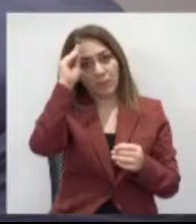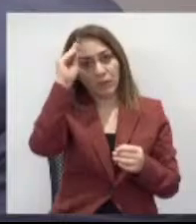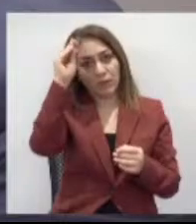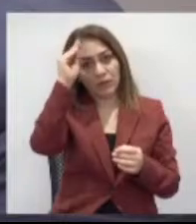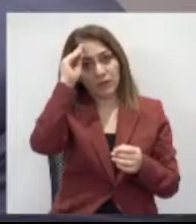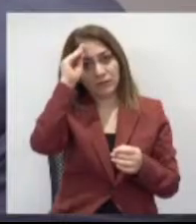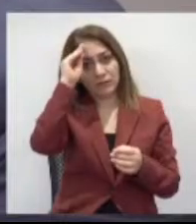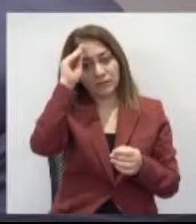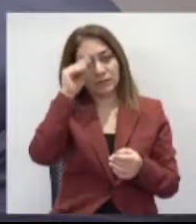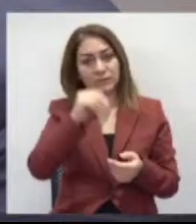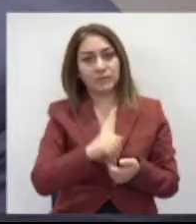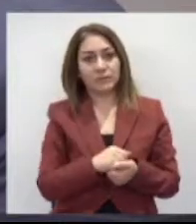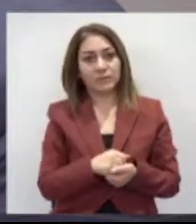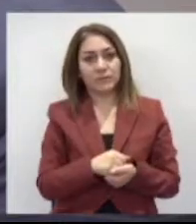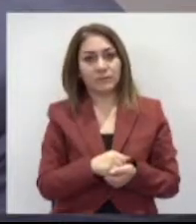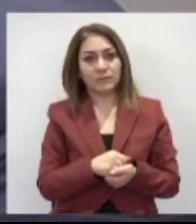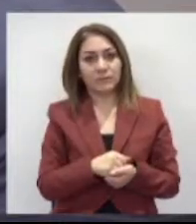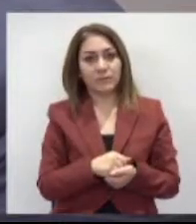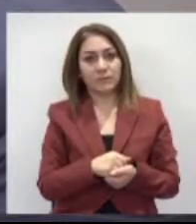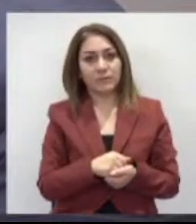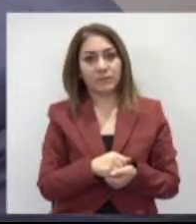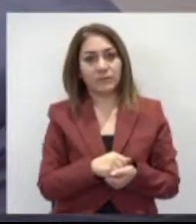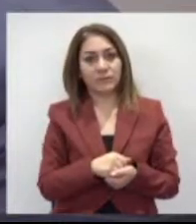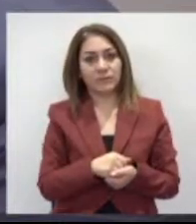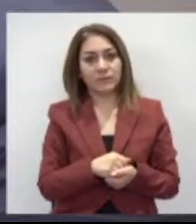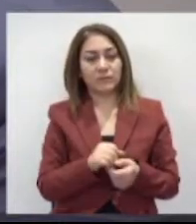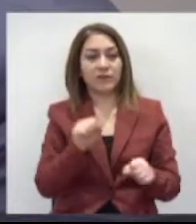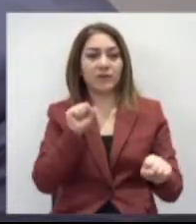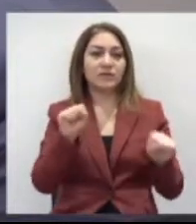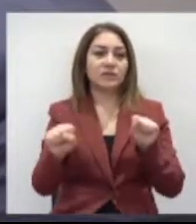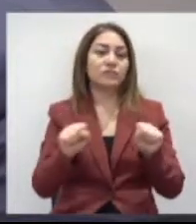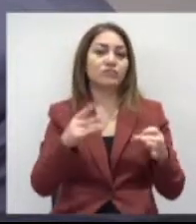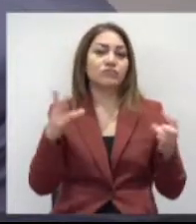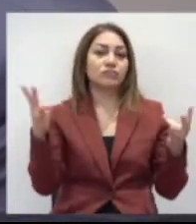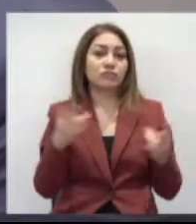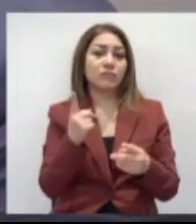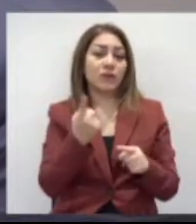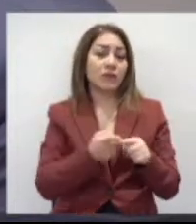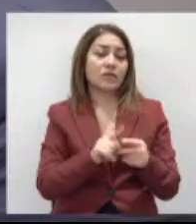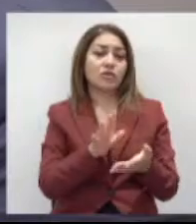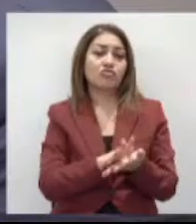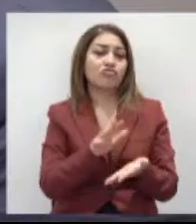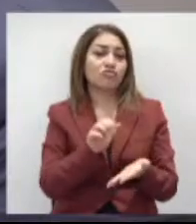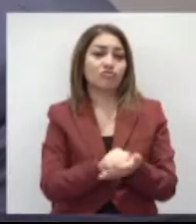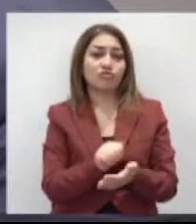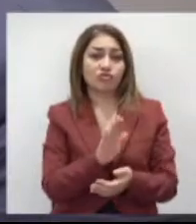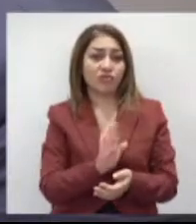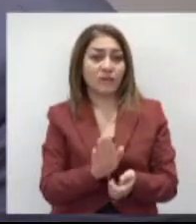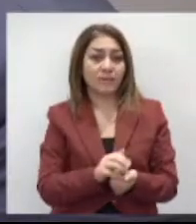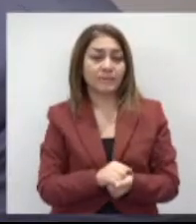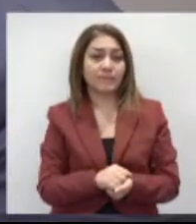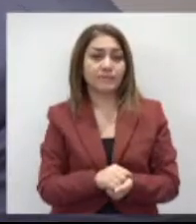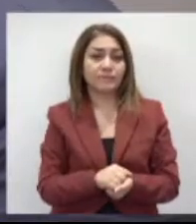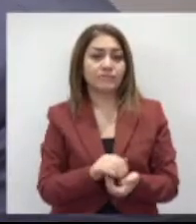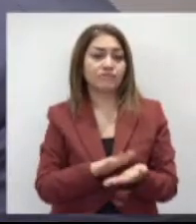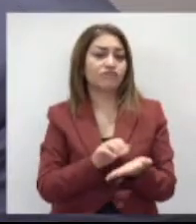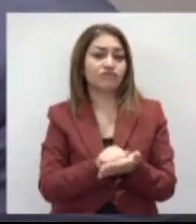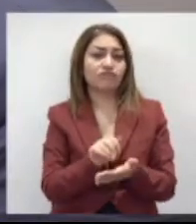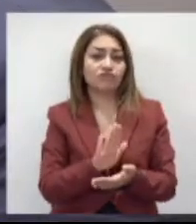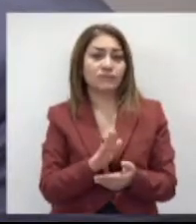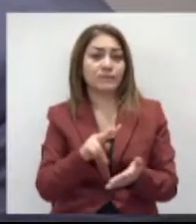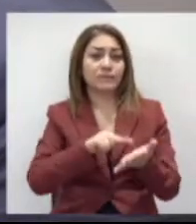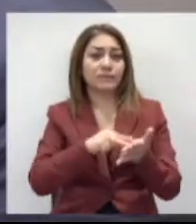մոտեցման, ուրեմն մոտեցումով ղեկավարվենք, բայց դա չի նշանակում, որ ասենք այս